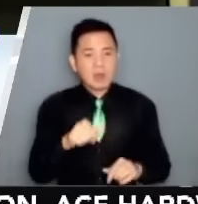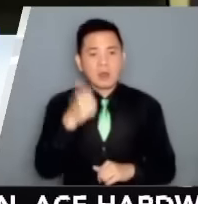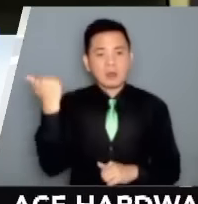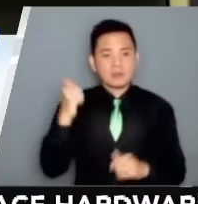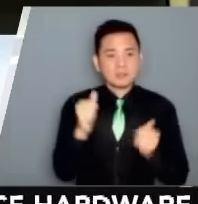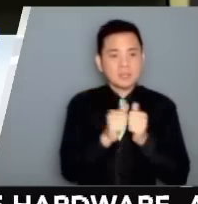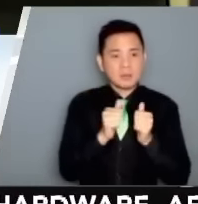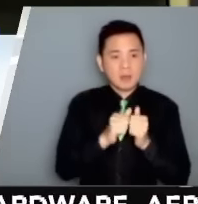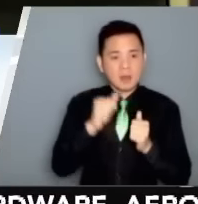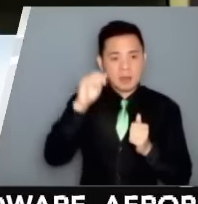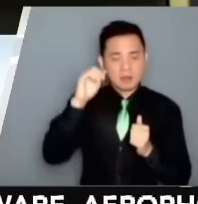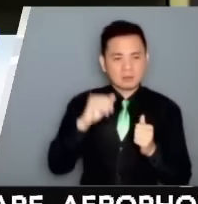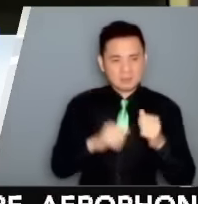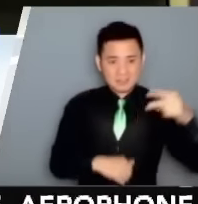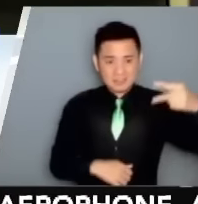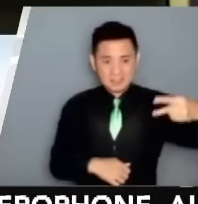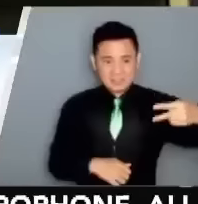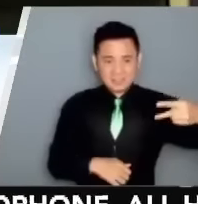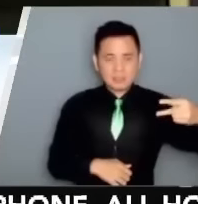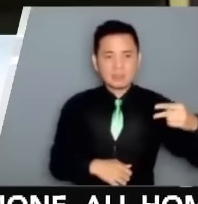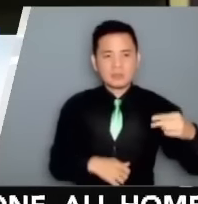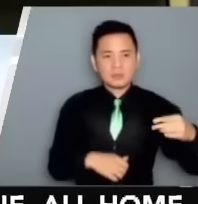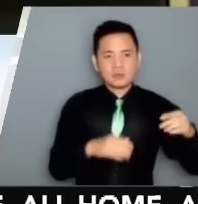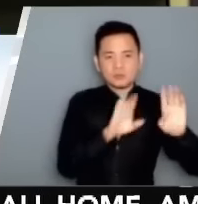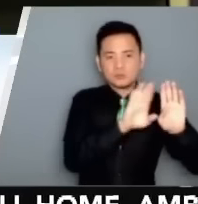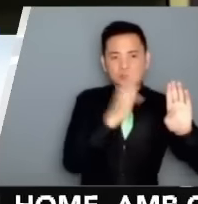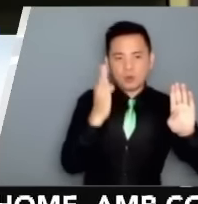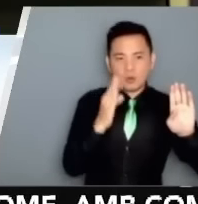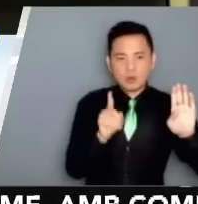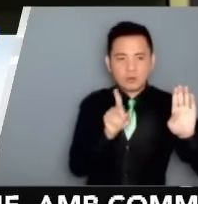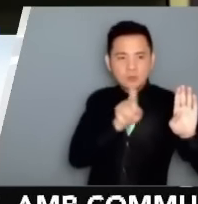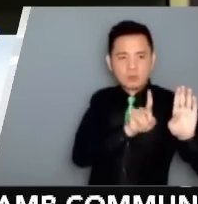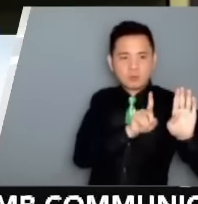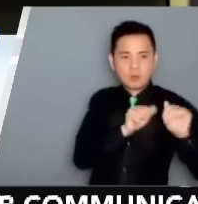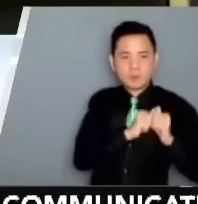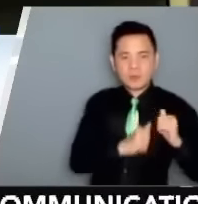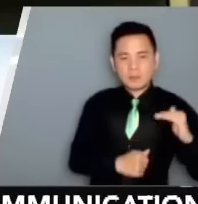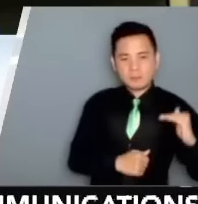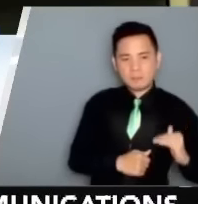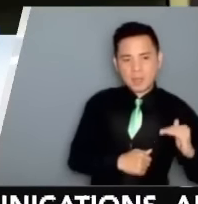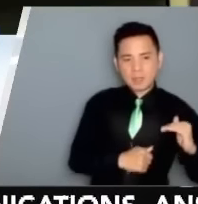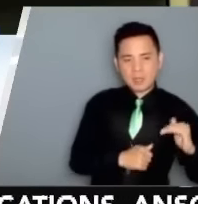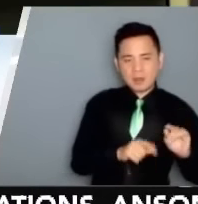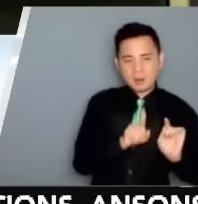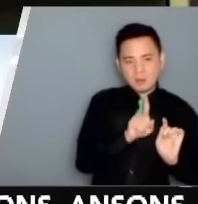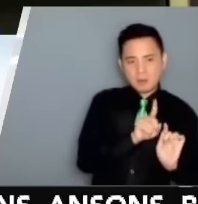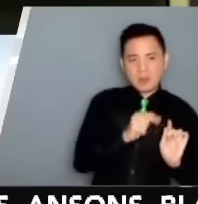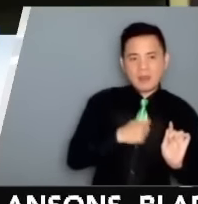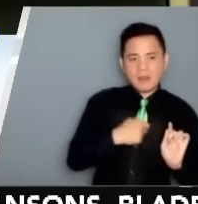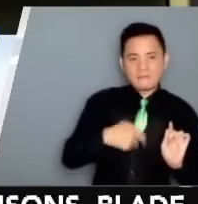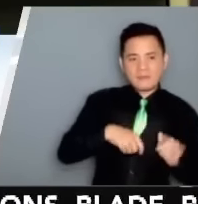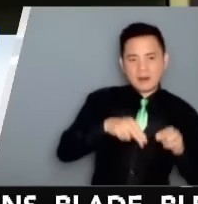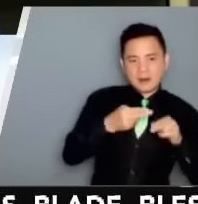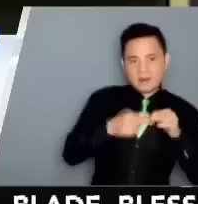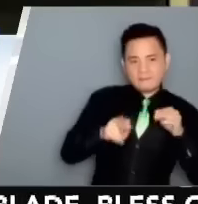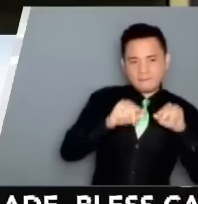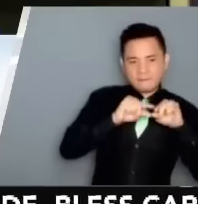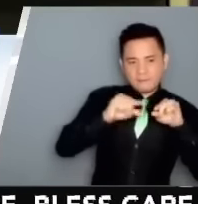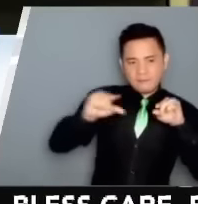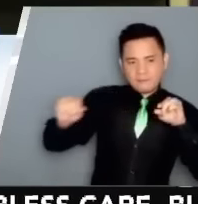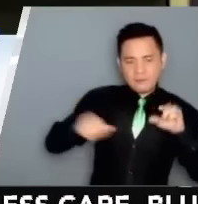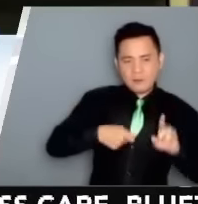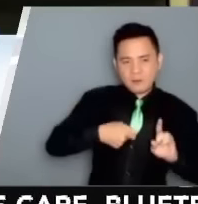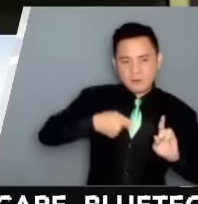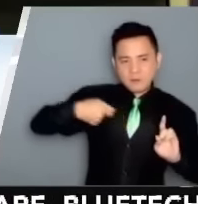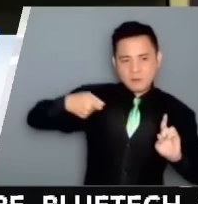door pa na naghihintay kasama yung bata may may nilabas labas na niya yung kutsilyo so nung nakita kong nilabas niya na yung kutsilyo